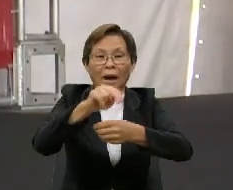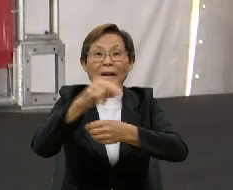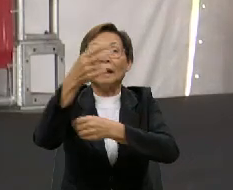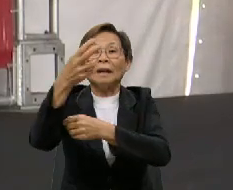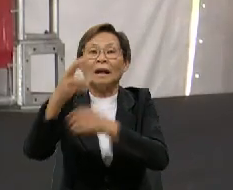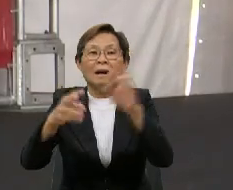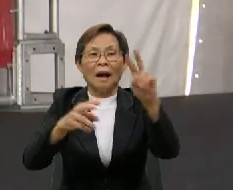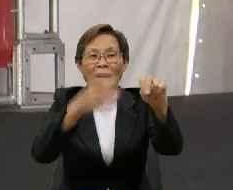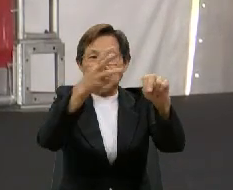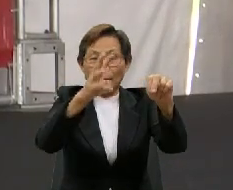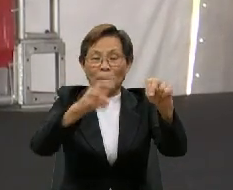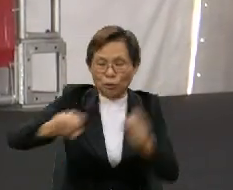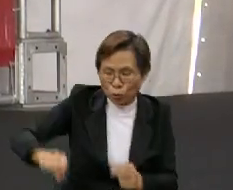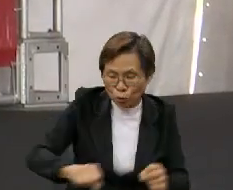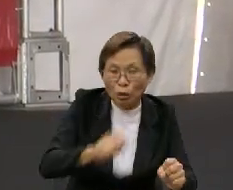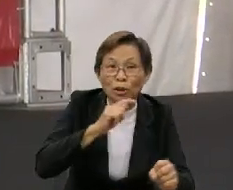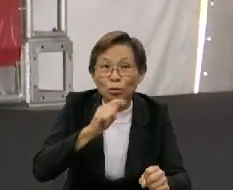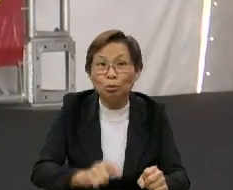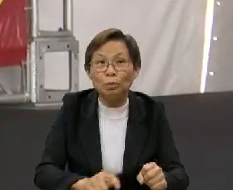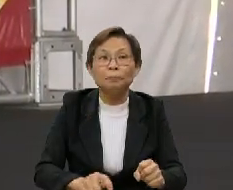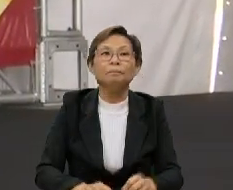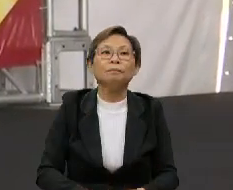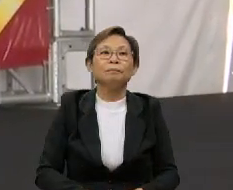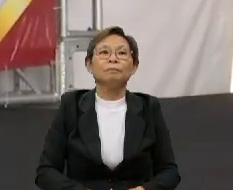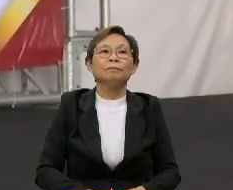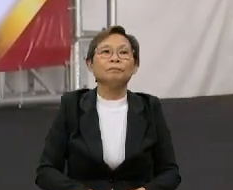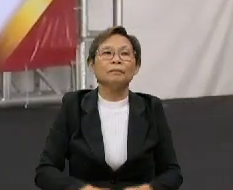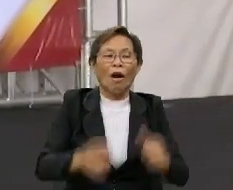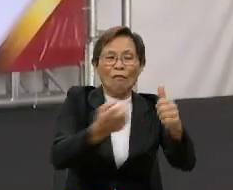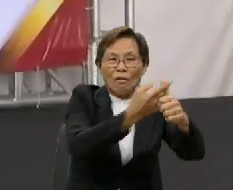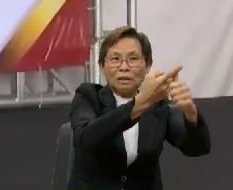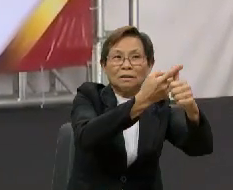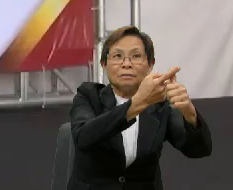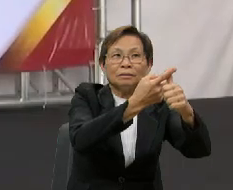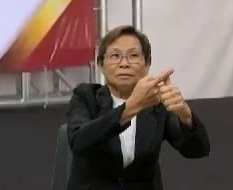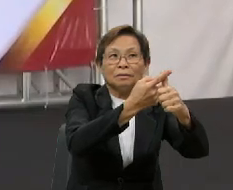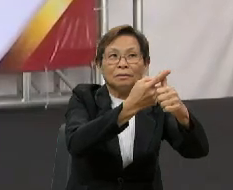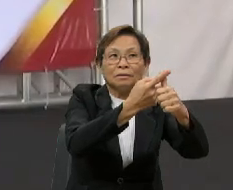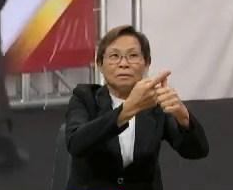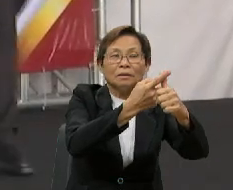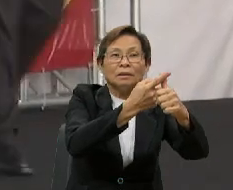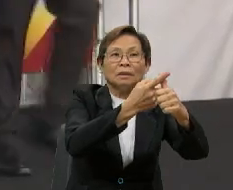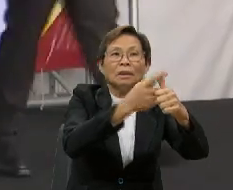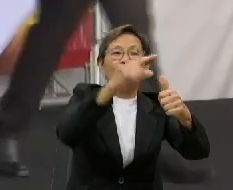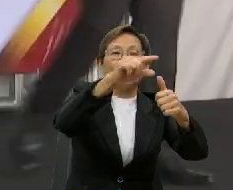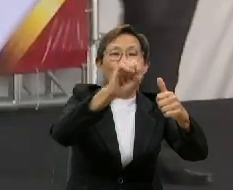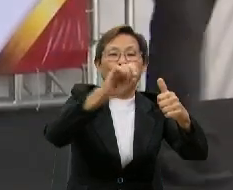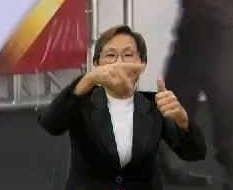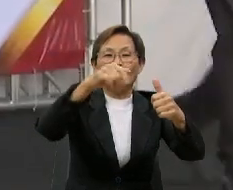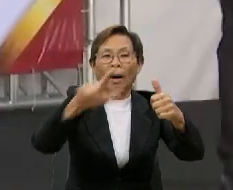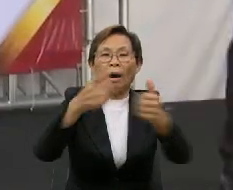N16 Sungai Tua adalah seperti yang berikut. Yang pertama, Suman Gopal,